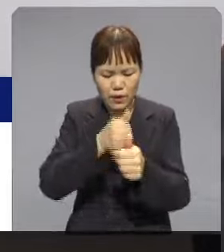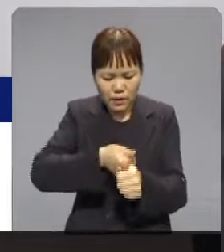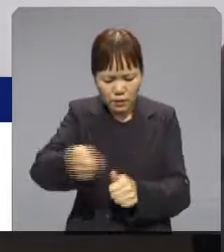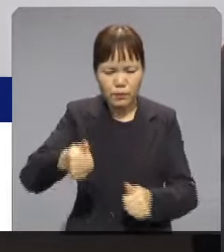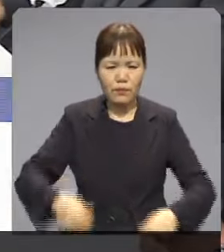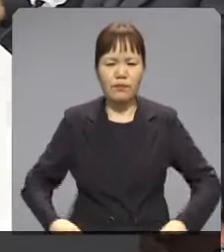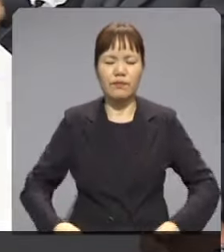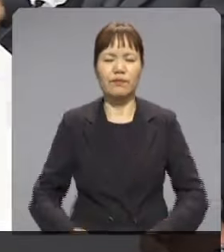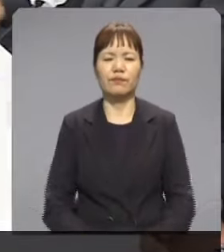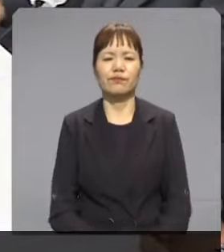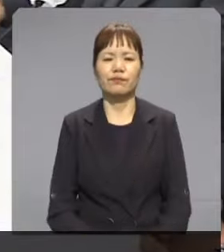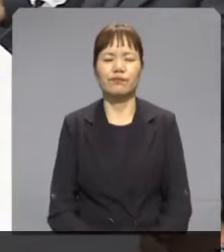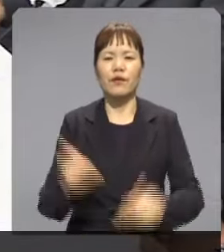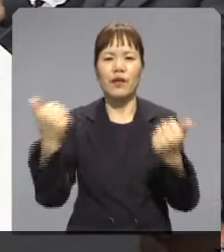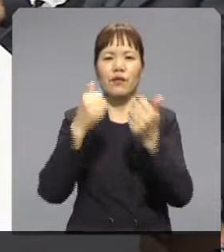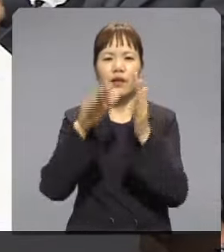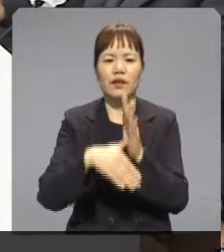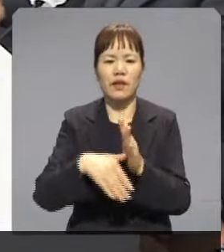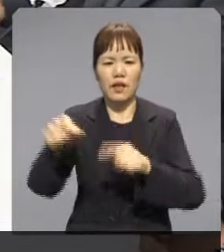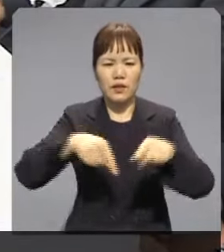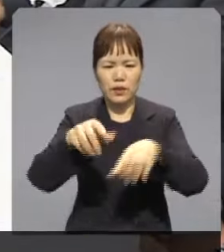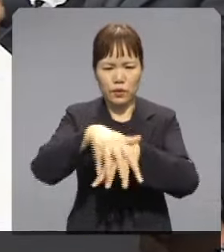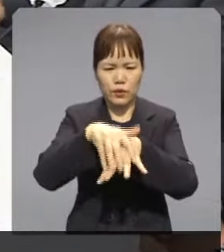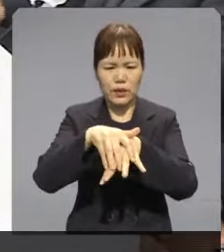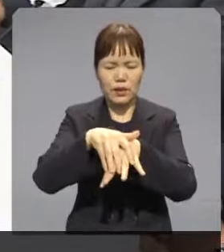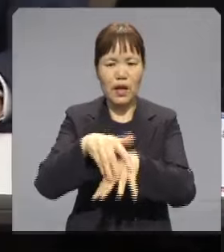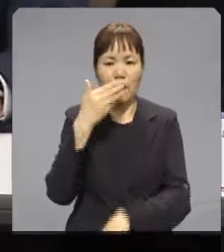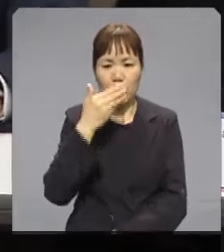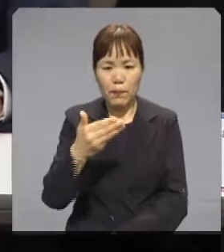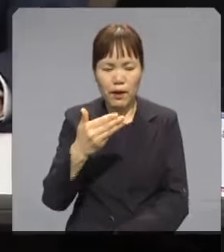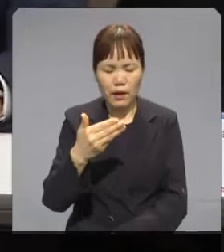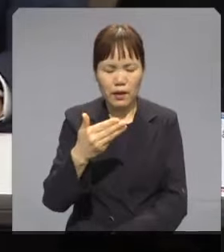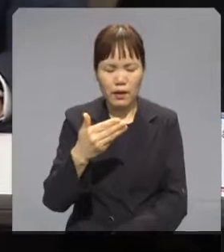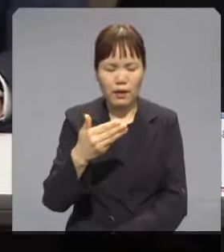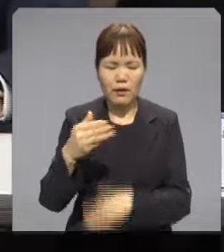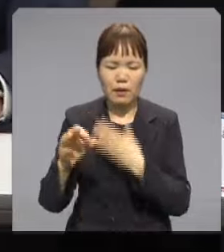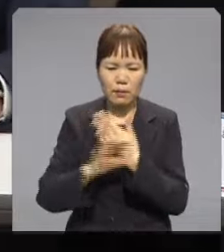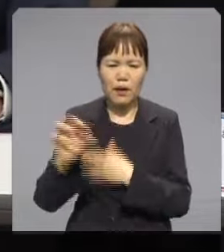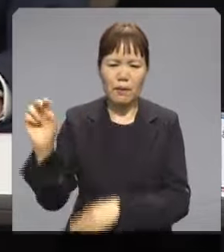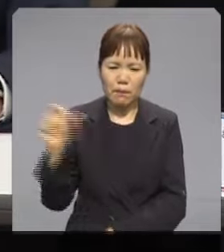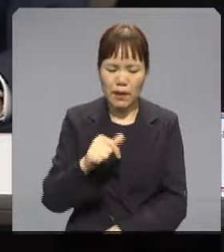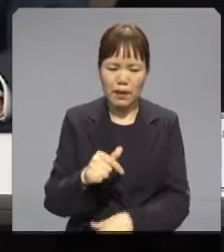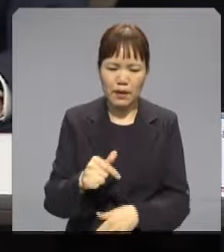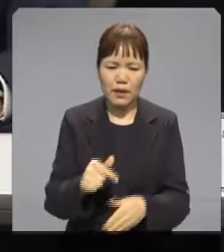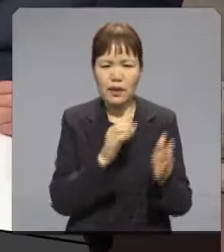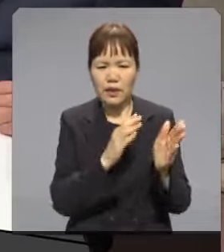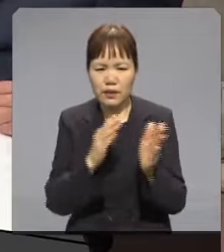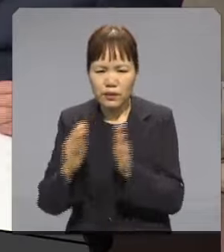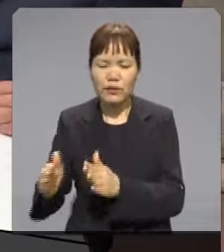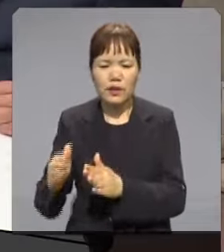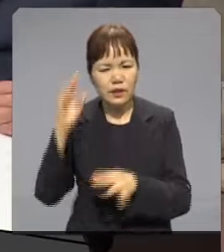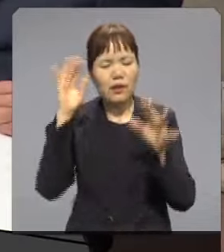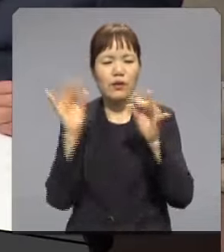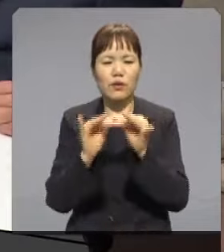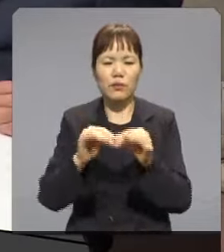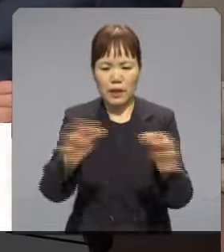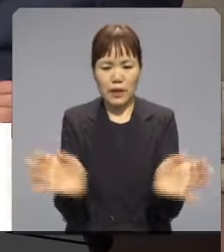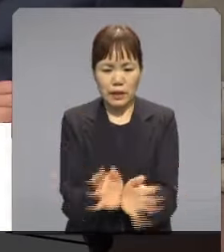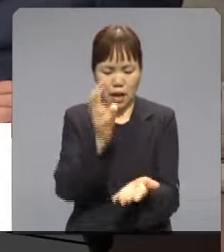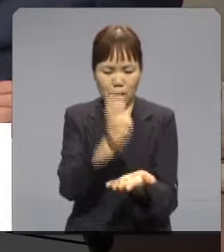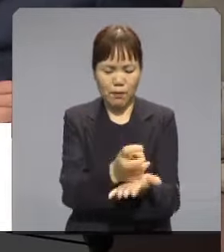극복해야 합니다. 회의에서는 지도체제를 가능한 신속히 정비하자는데 공감대가 형성됐습니다. 당원 당규에